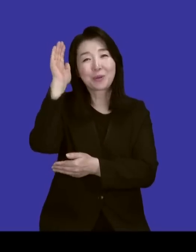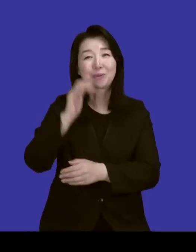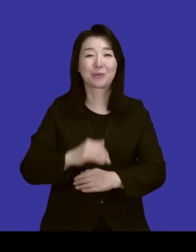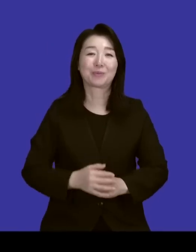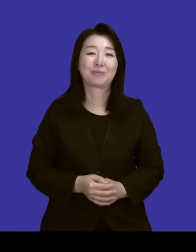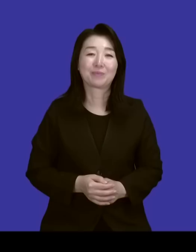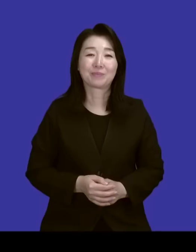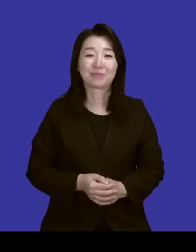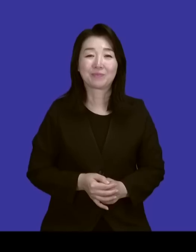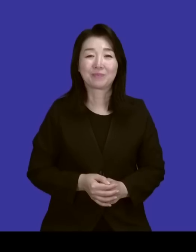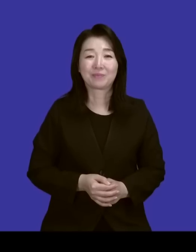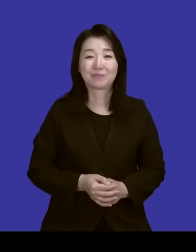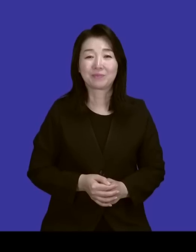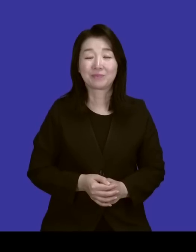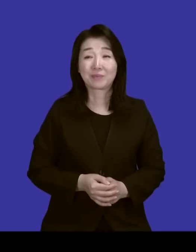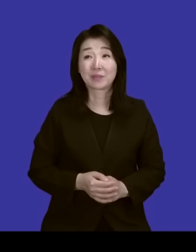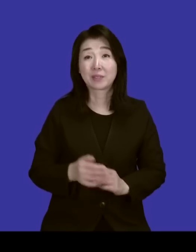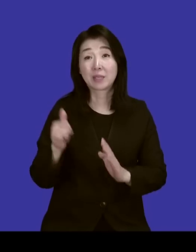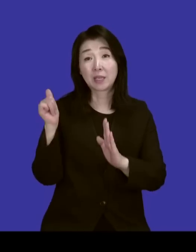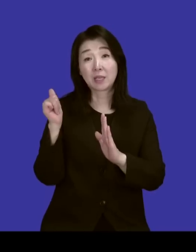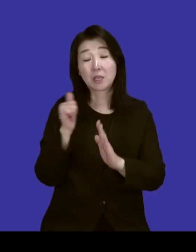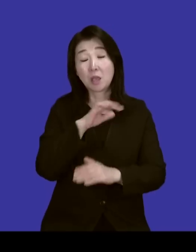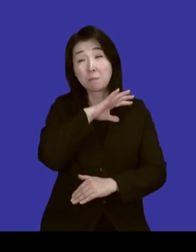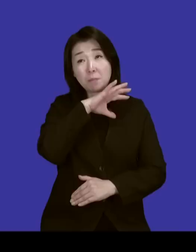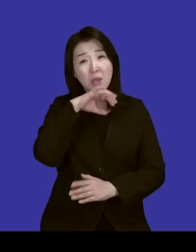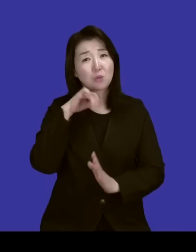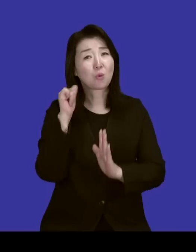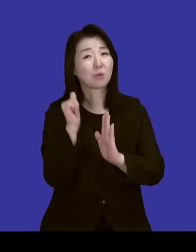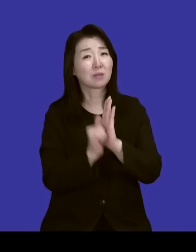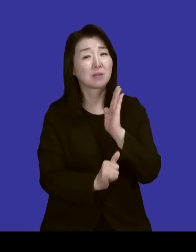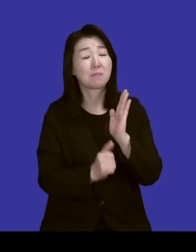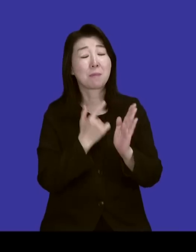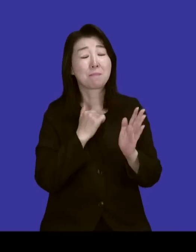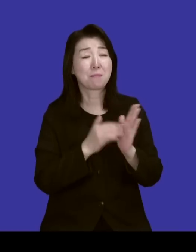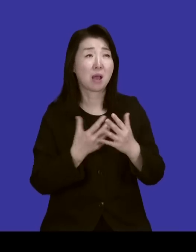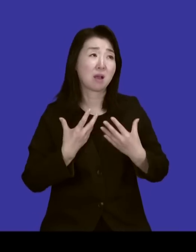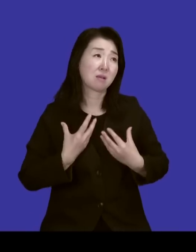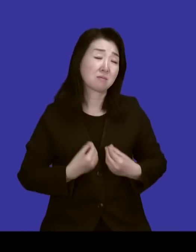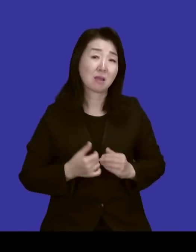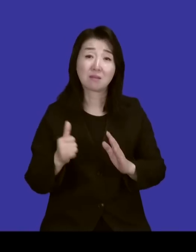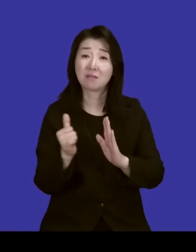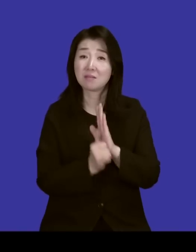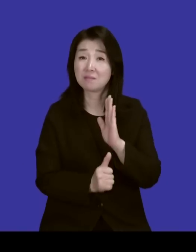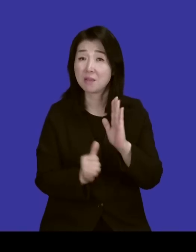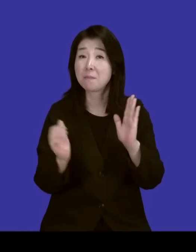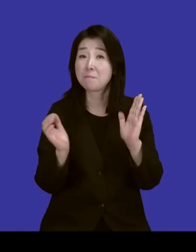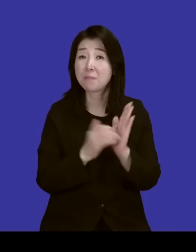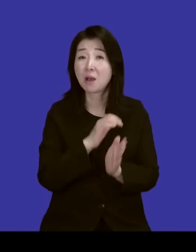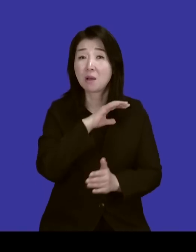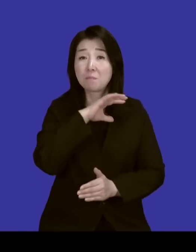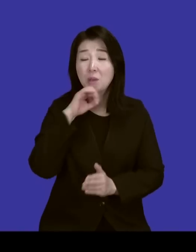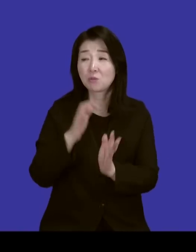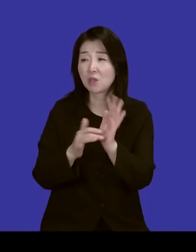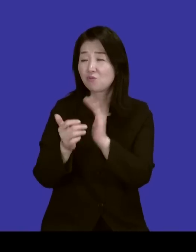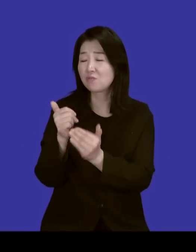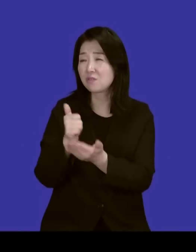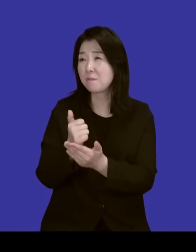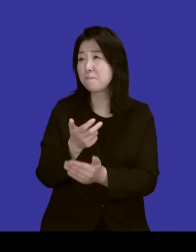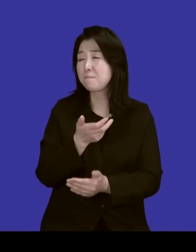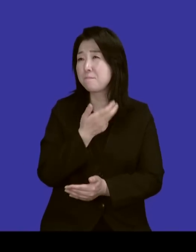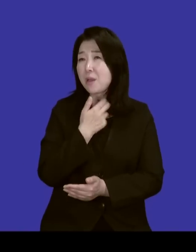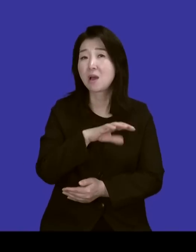양을 먹이라. 실패했던 베드로, 예. 좌절했던 베드로, 네. 또 예수님을 배신했던 베드로에게 예.